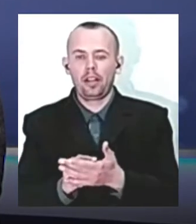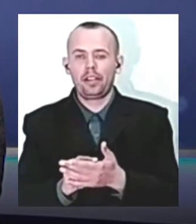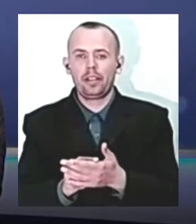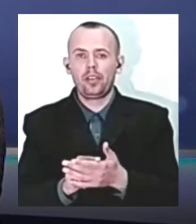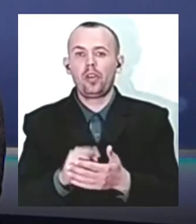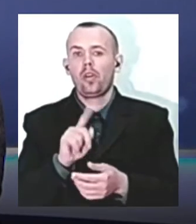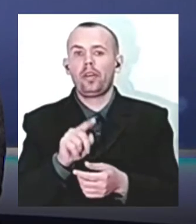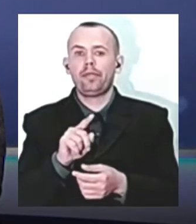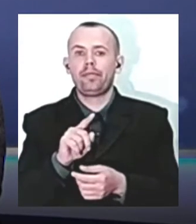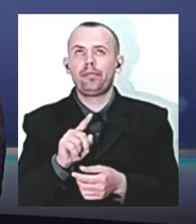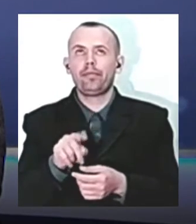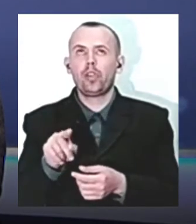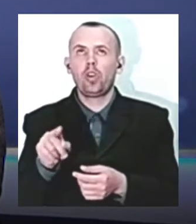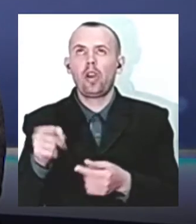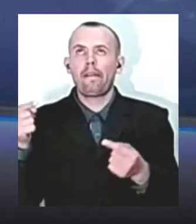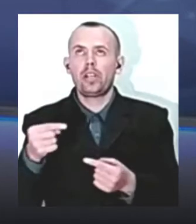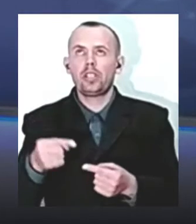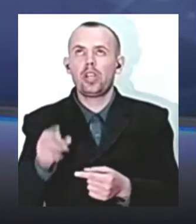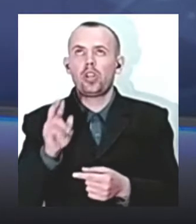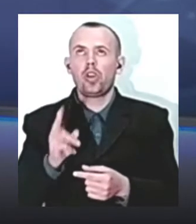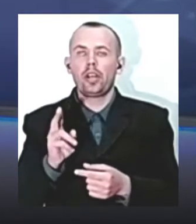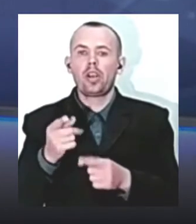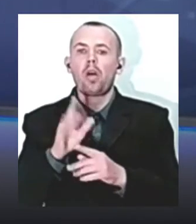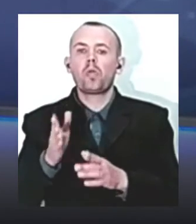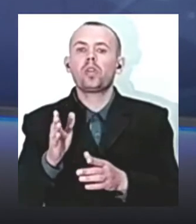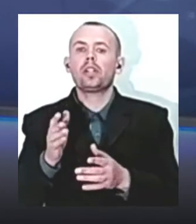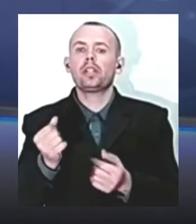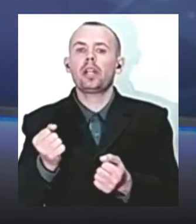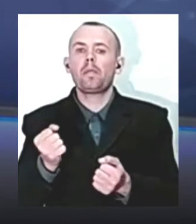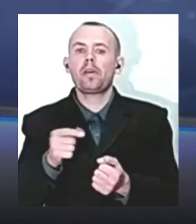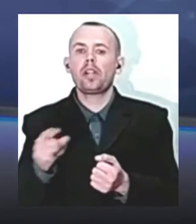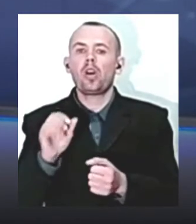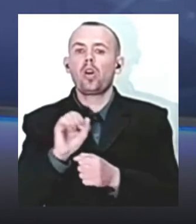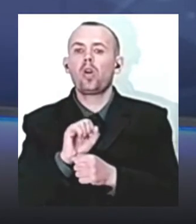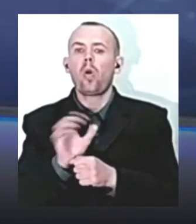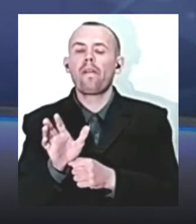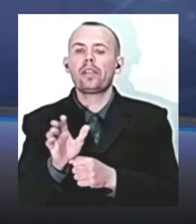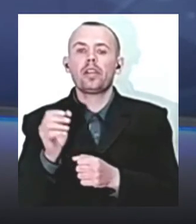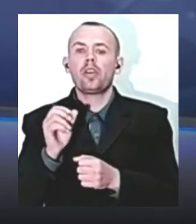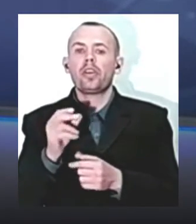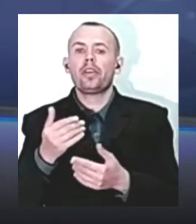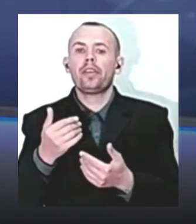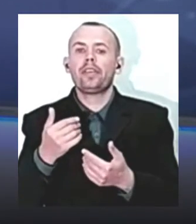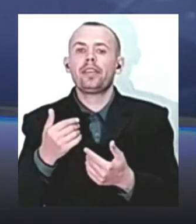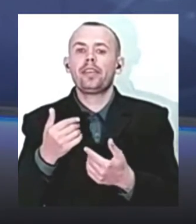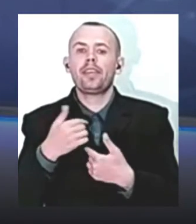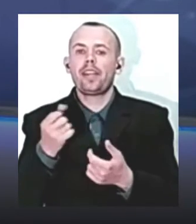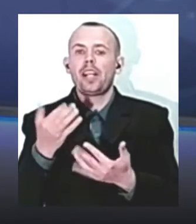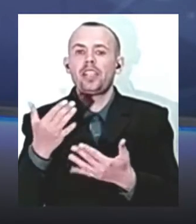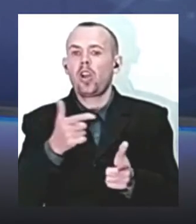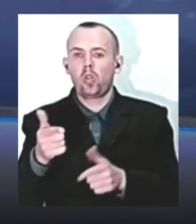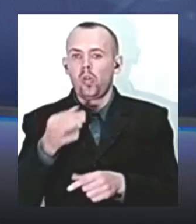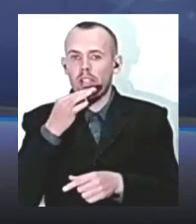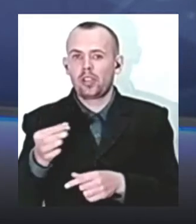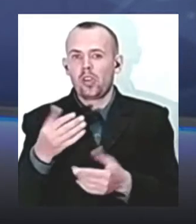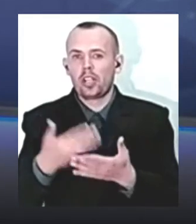визначили як ті, які будуть приймати ковід. Я не настільки готова сказати. Здається, Доброслав